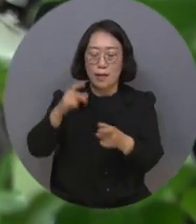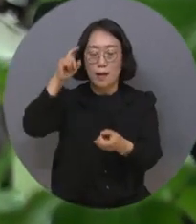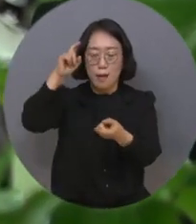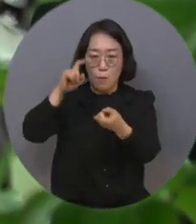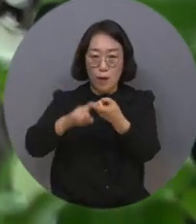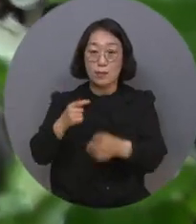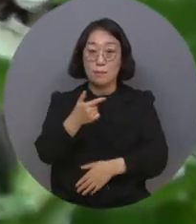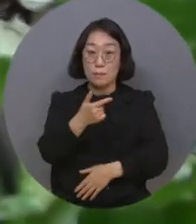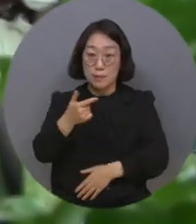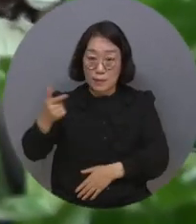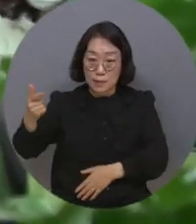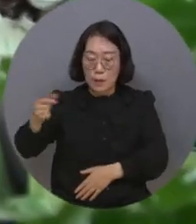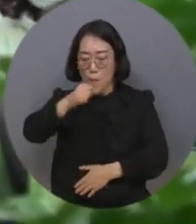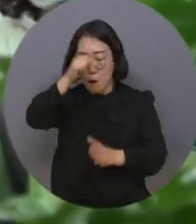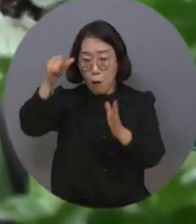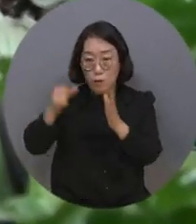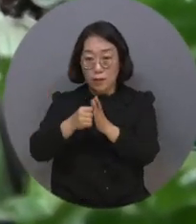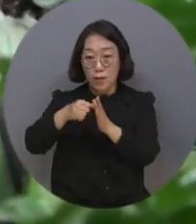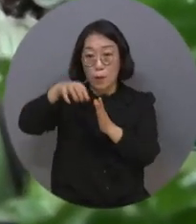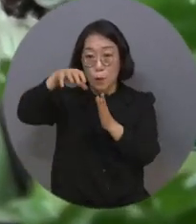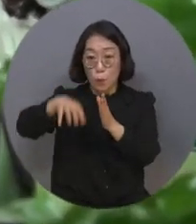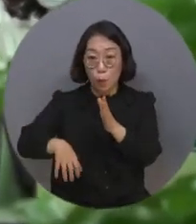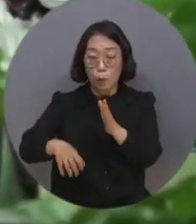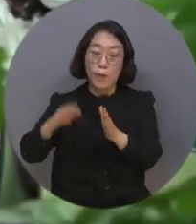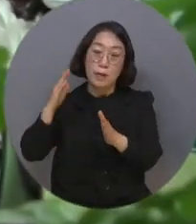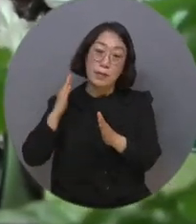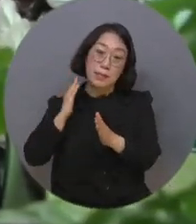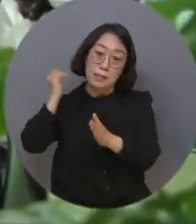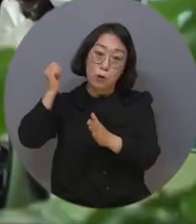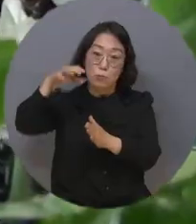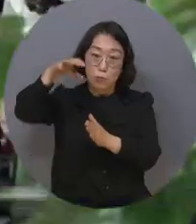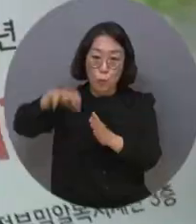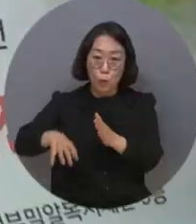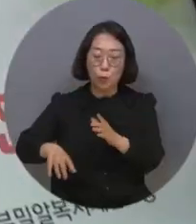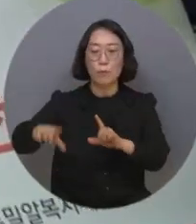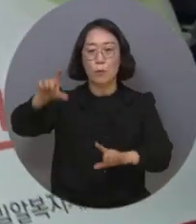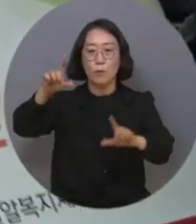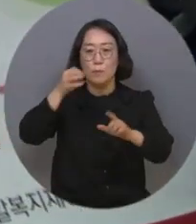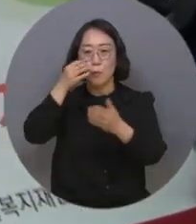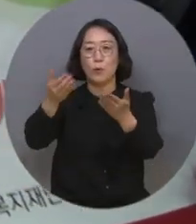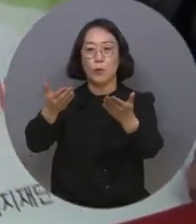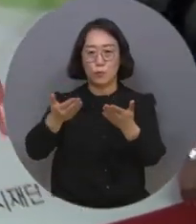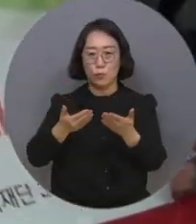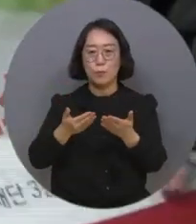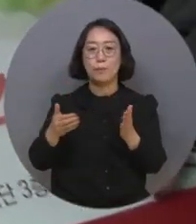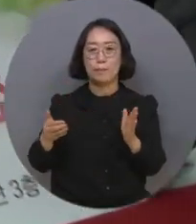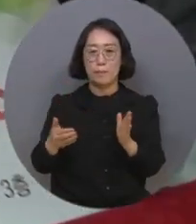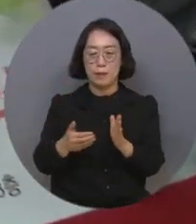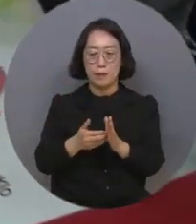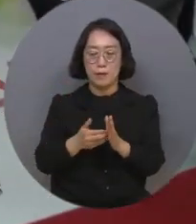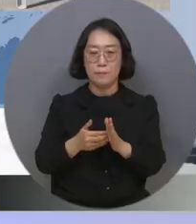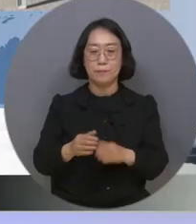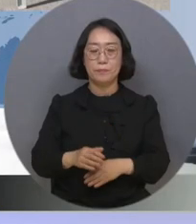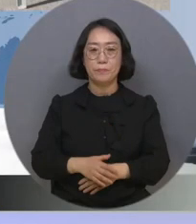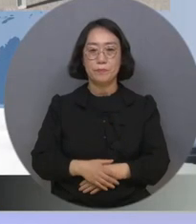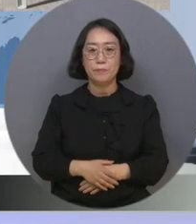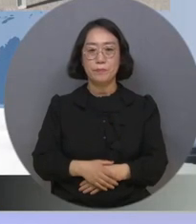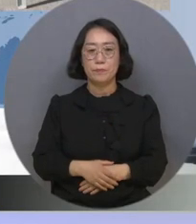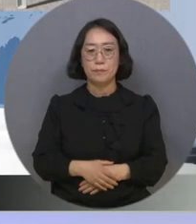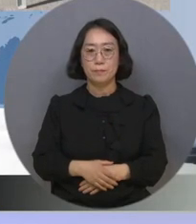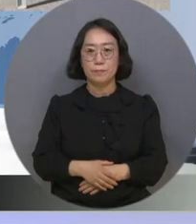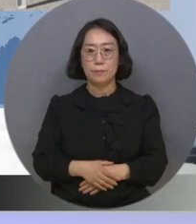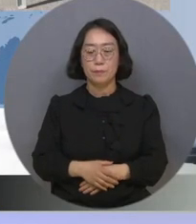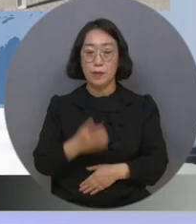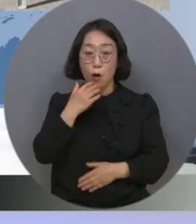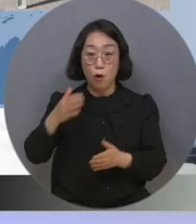관심은 장애인 평생 학습 도시 의정부시의 참 모습이었습니다. 복지TV 경기방송 정선입니다.